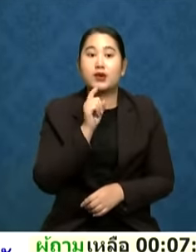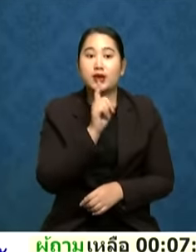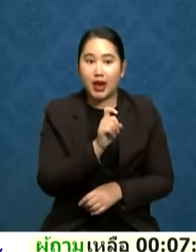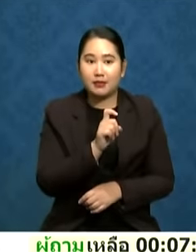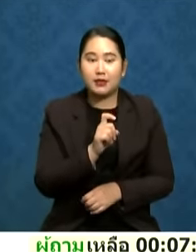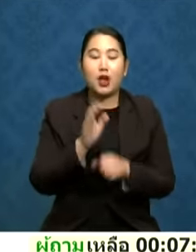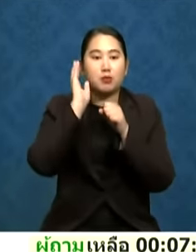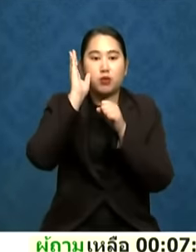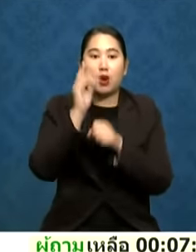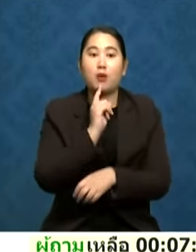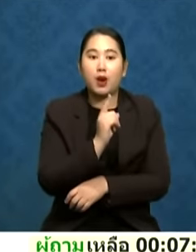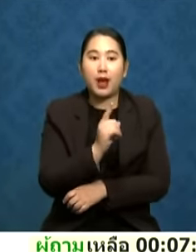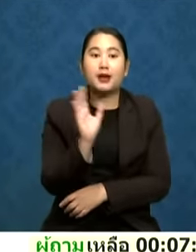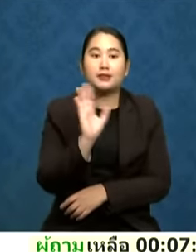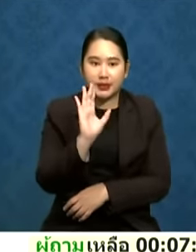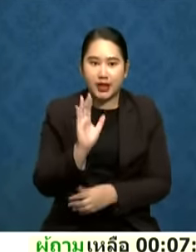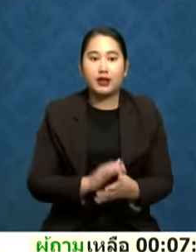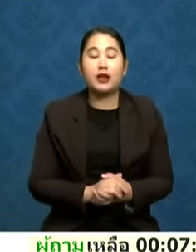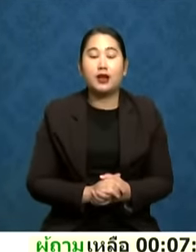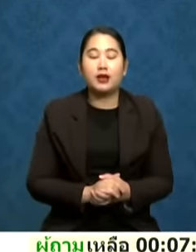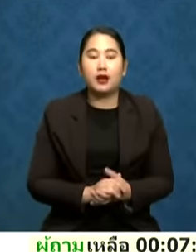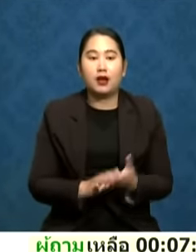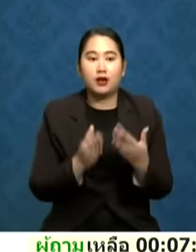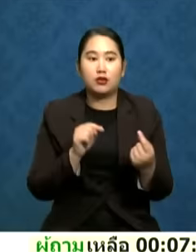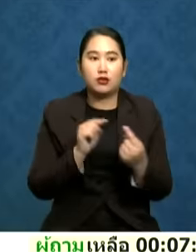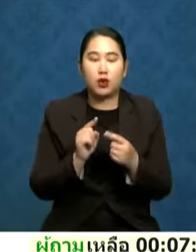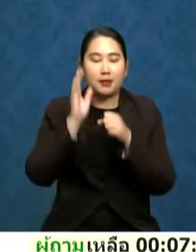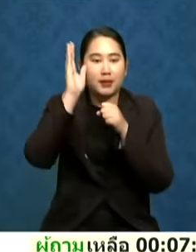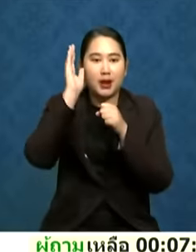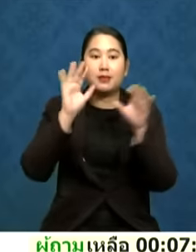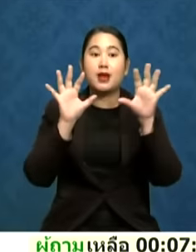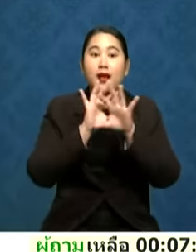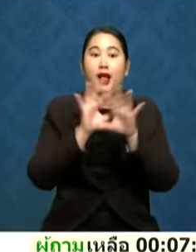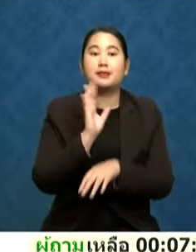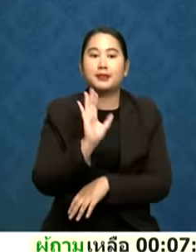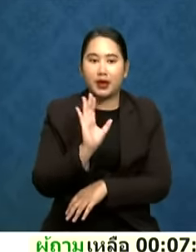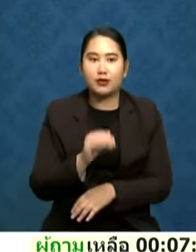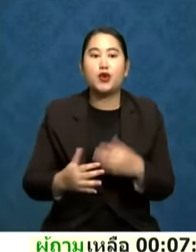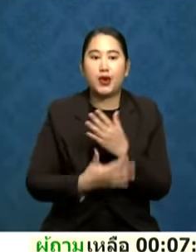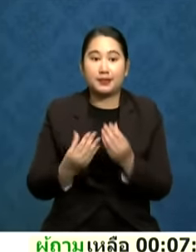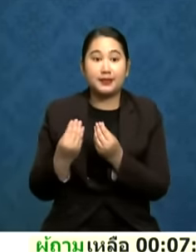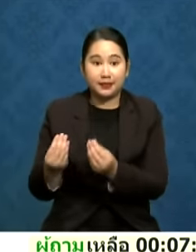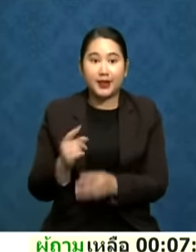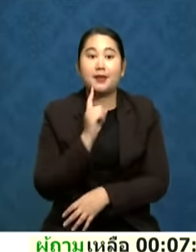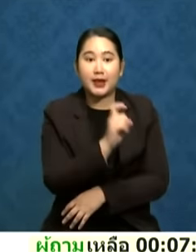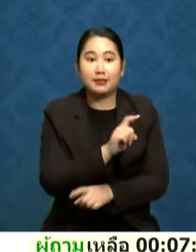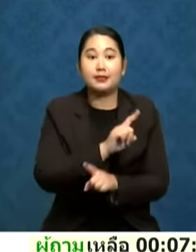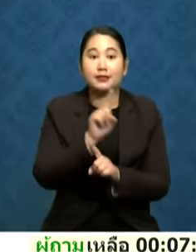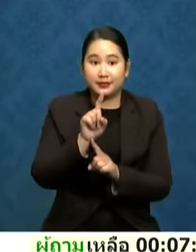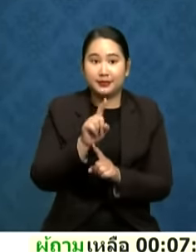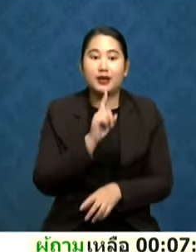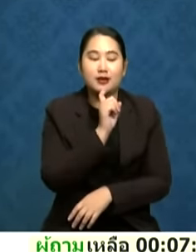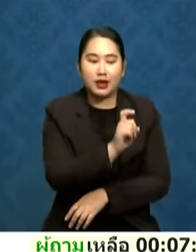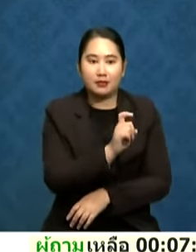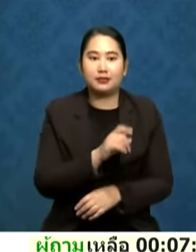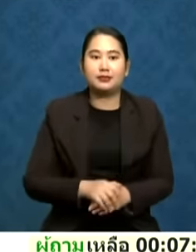ีก็ใหไม่เป็นไปใเชิงอภิปลายก็ให้โอกาท่านในคำถามแรกได้